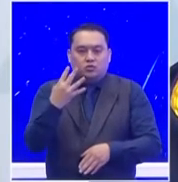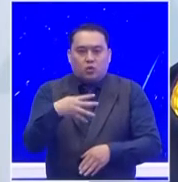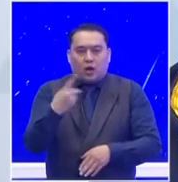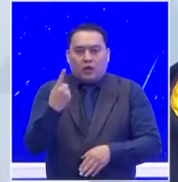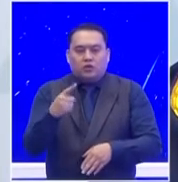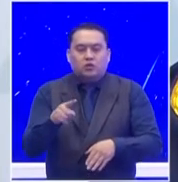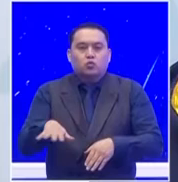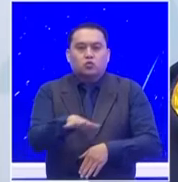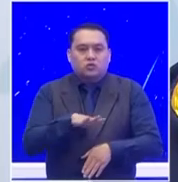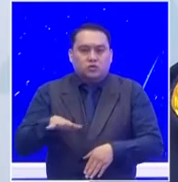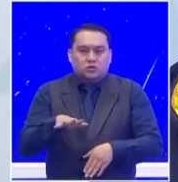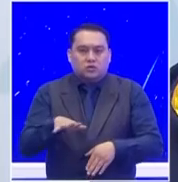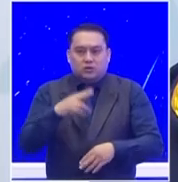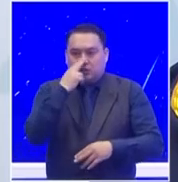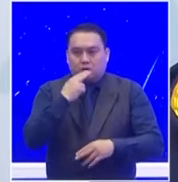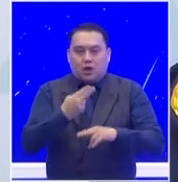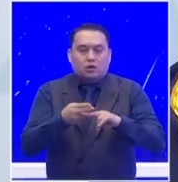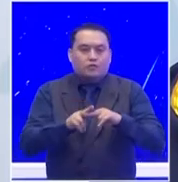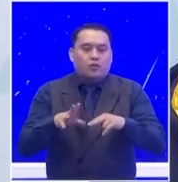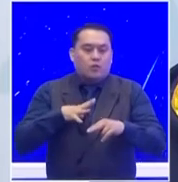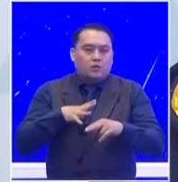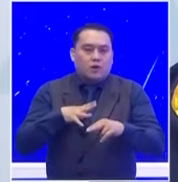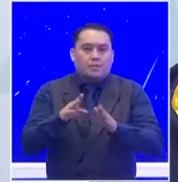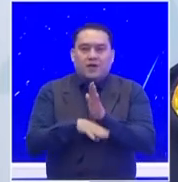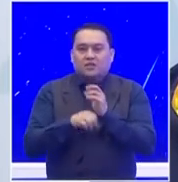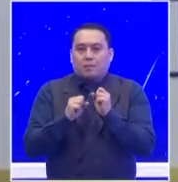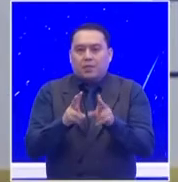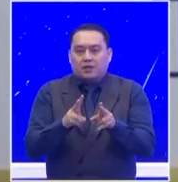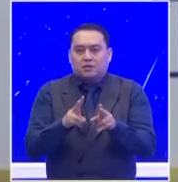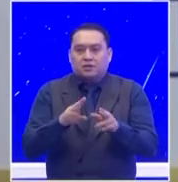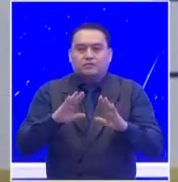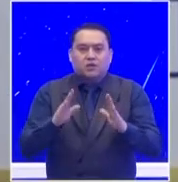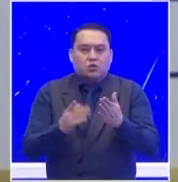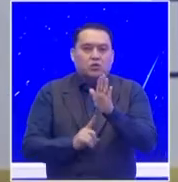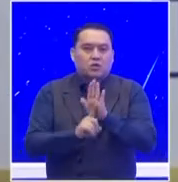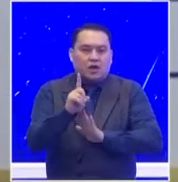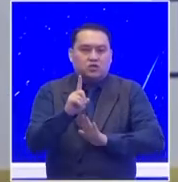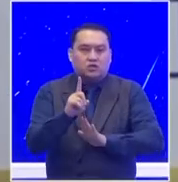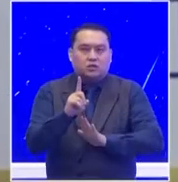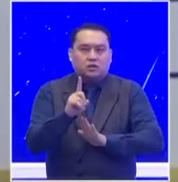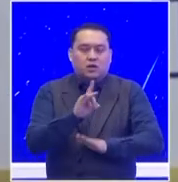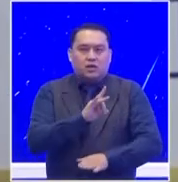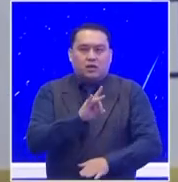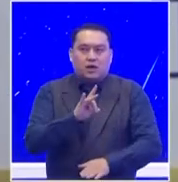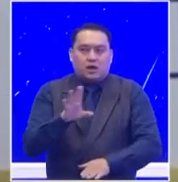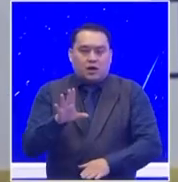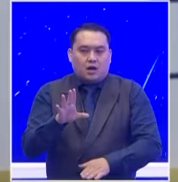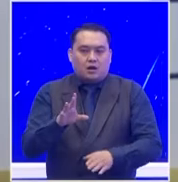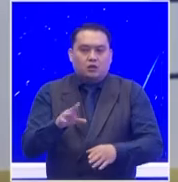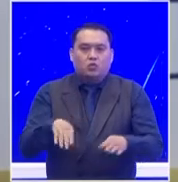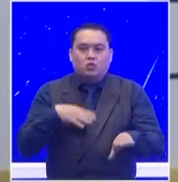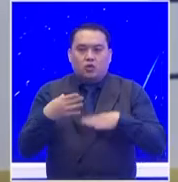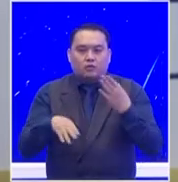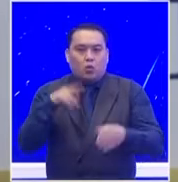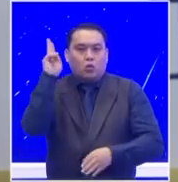информации у нас одно гидротехническое сооружение уже переведено в безопасное состояние. Начиная с республиканской команды штабных учений у